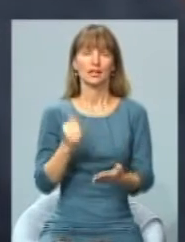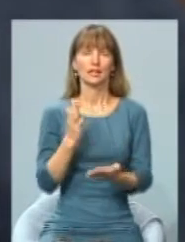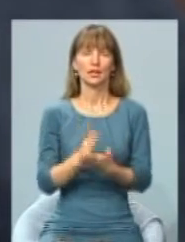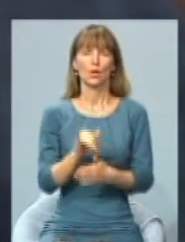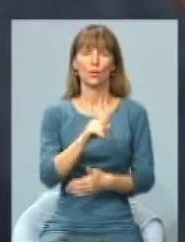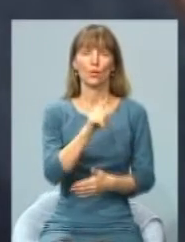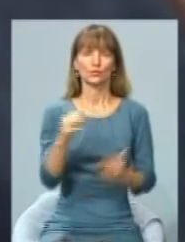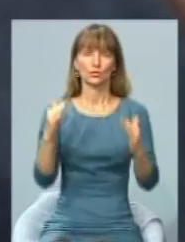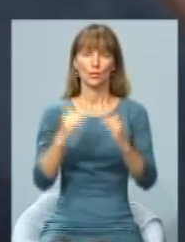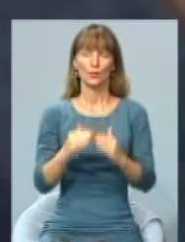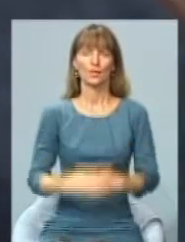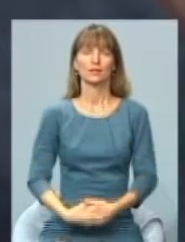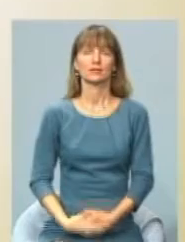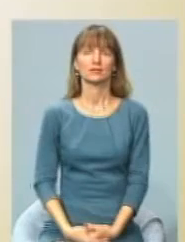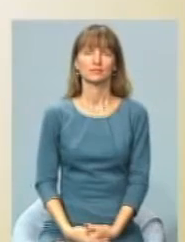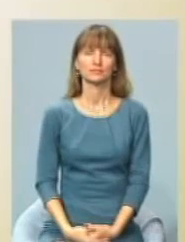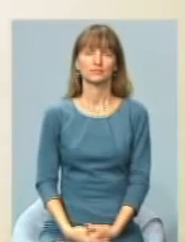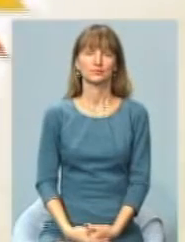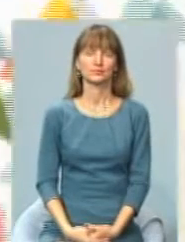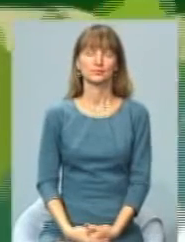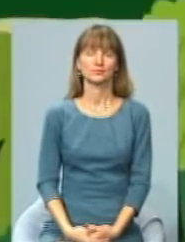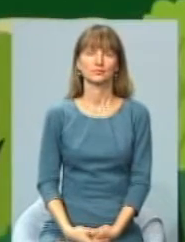кожному будинку.